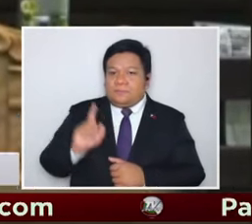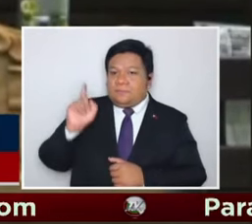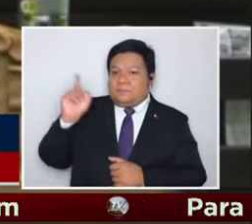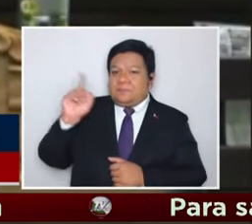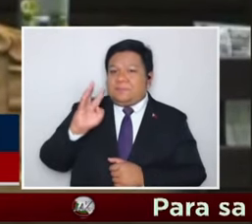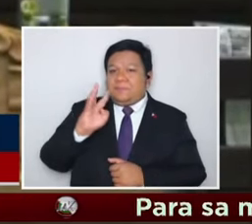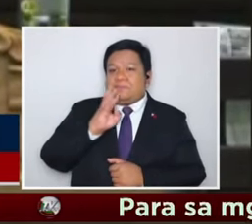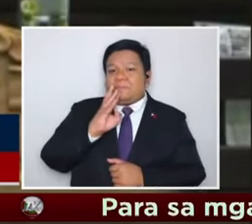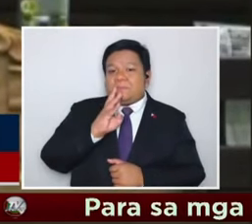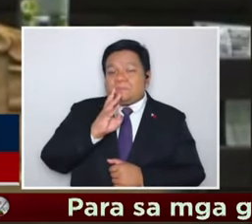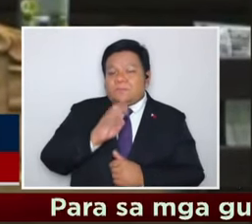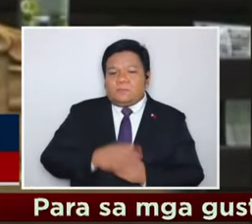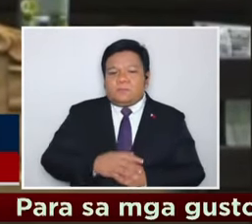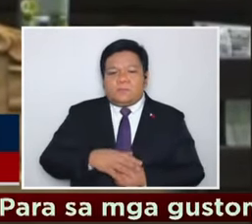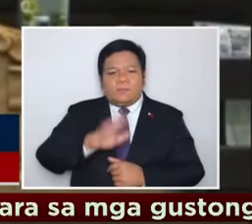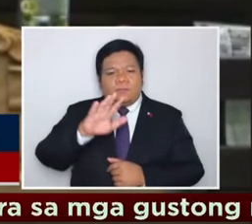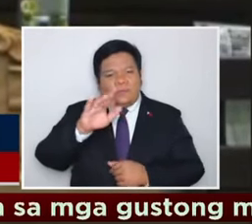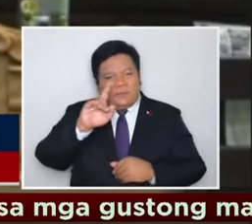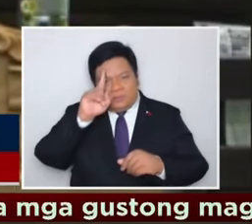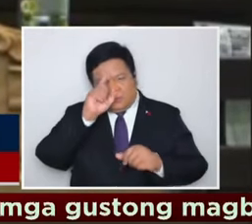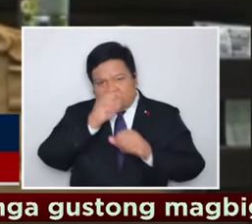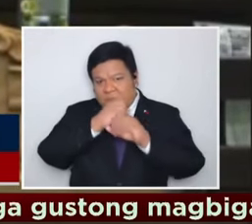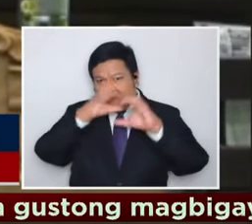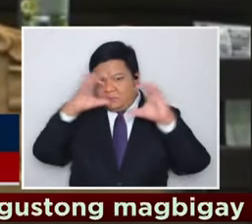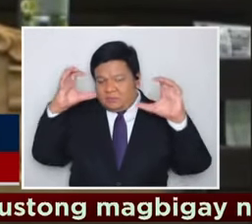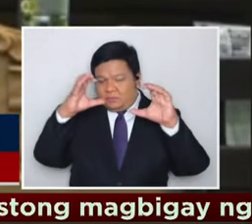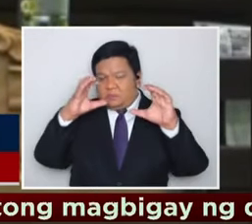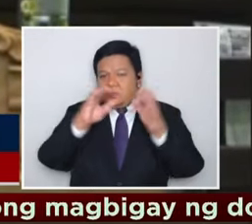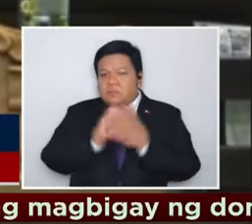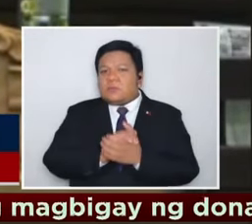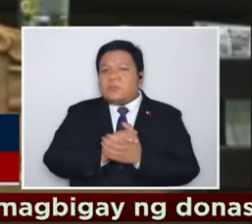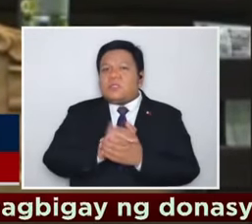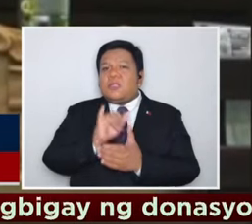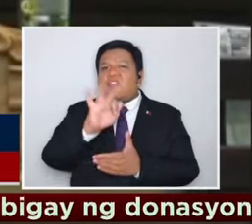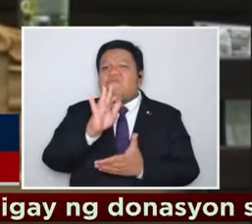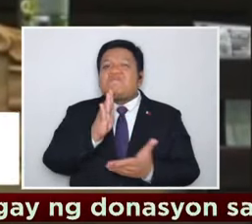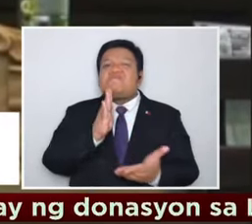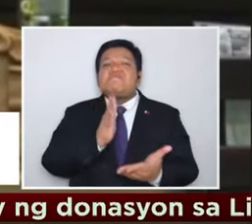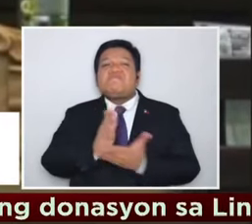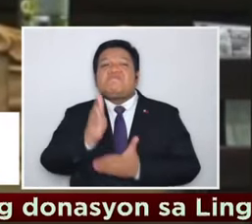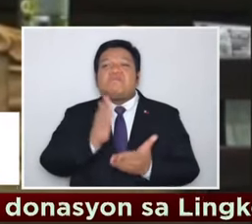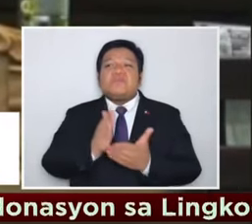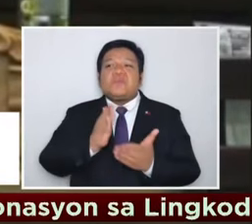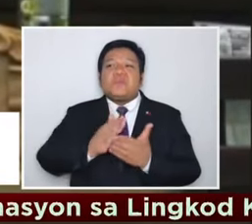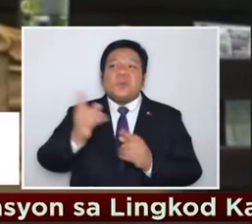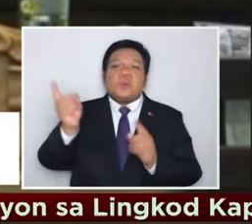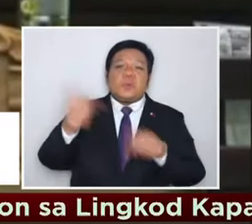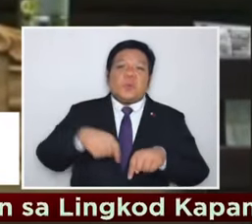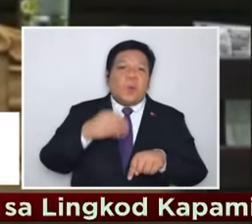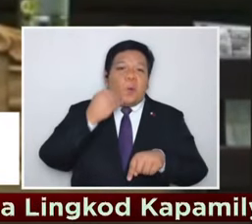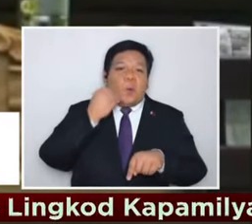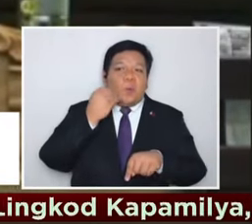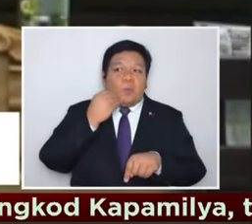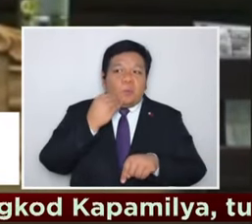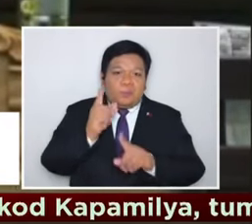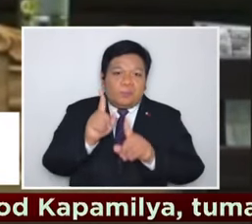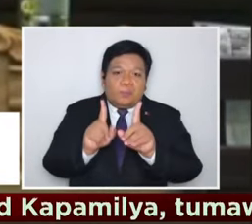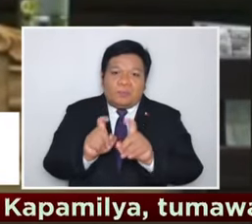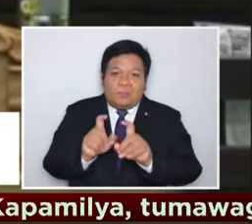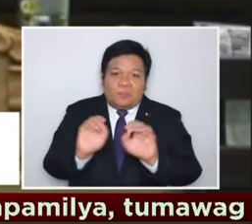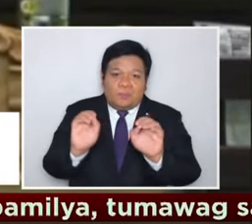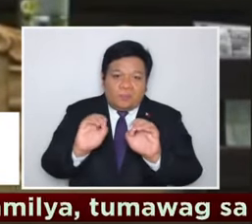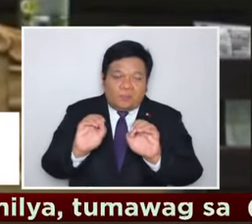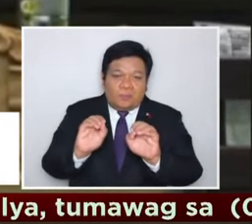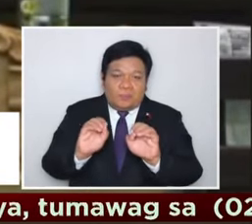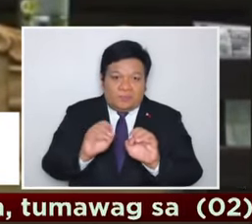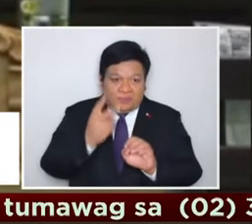natin, kung basta na lang po natin pinapayagang umuwi nang walang kahit anong test, yun pong